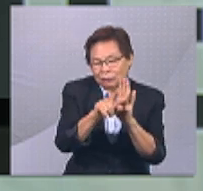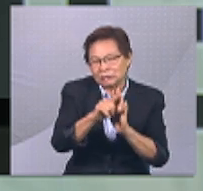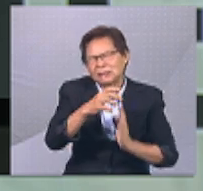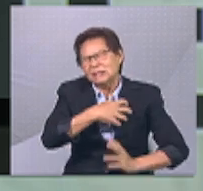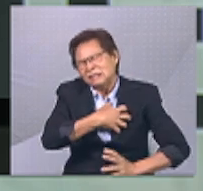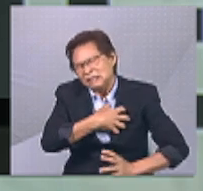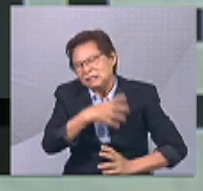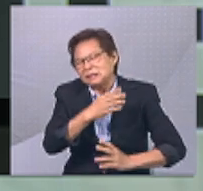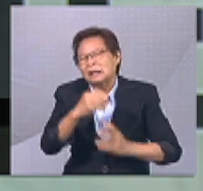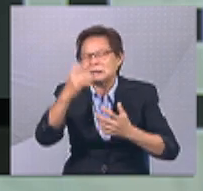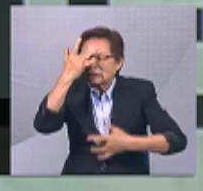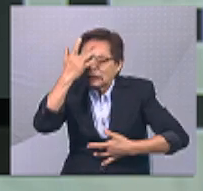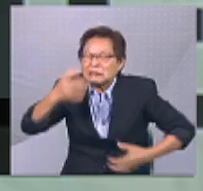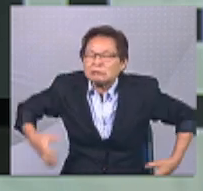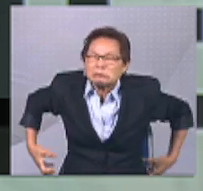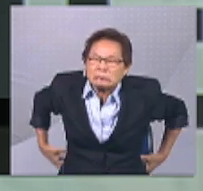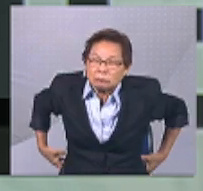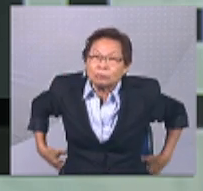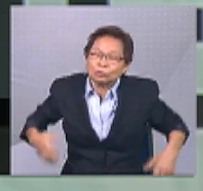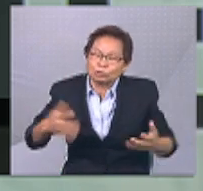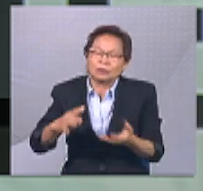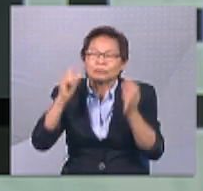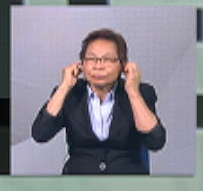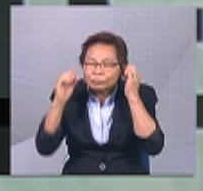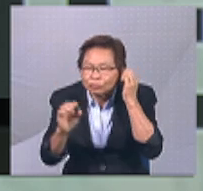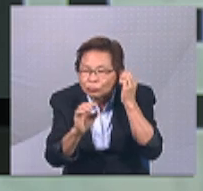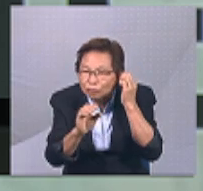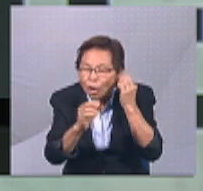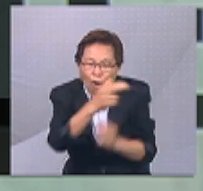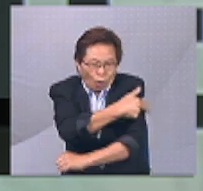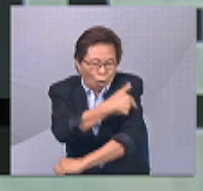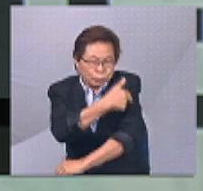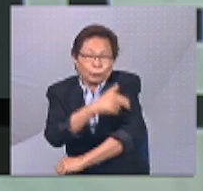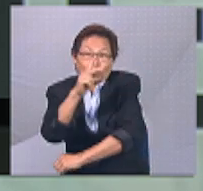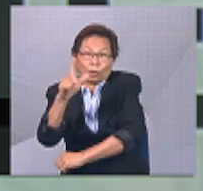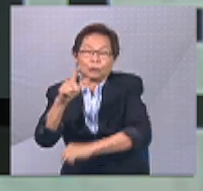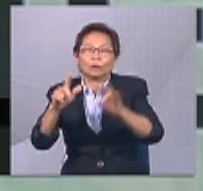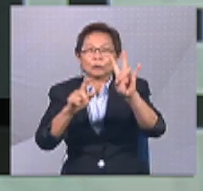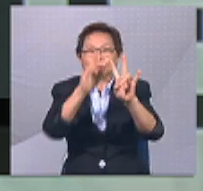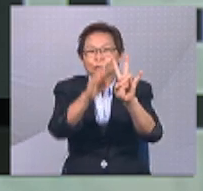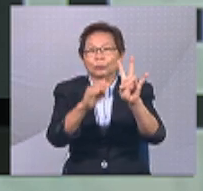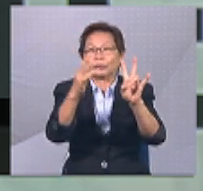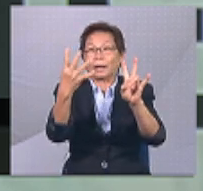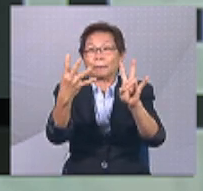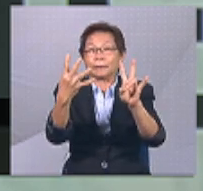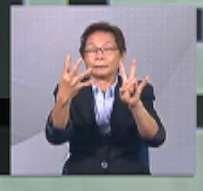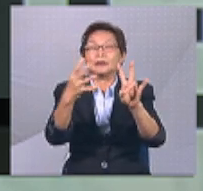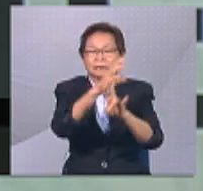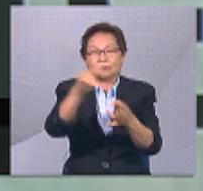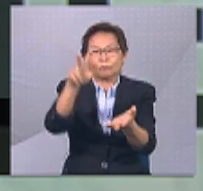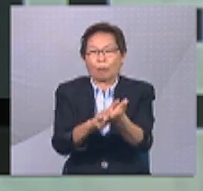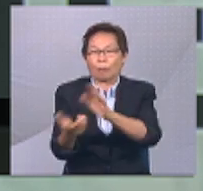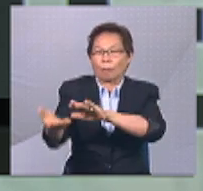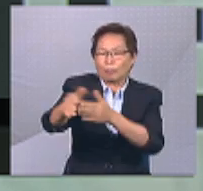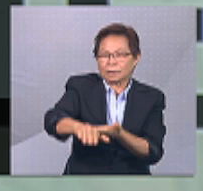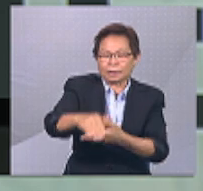dan penyakit buah pinggang. Beliau telah dirawat di Hospital Kuala Lumpur pada 7 April 2020 dan disahkan